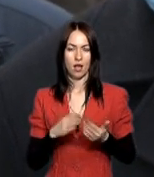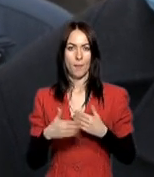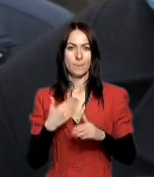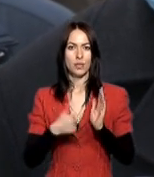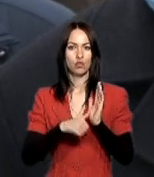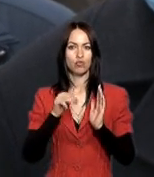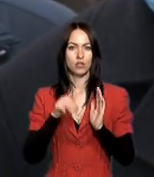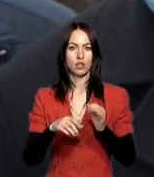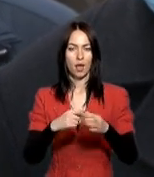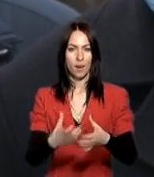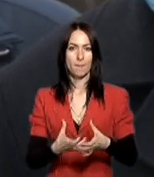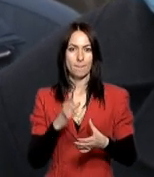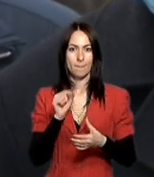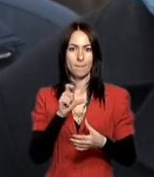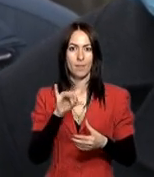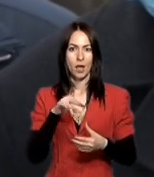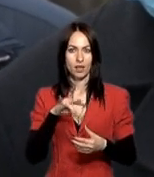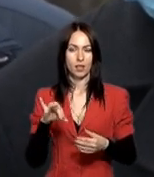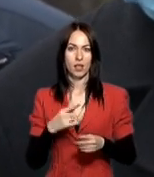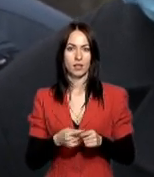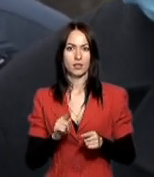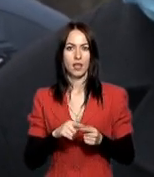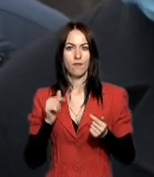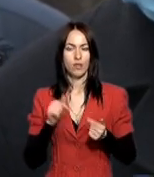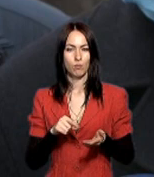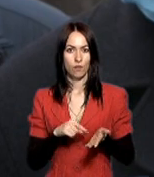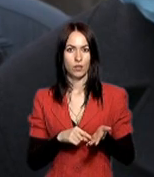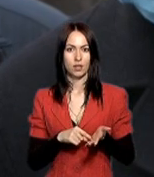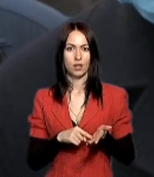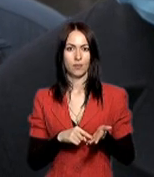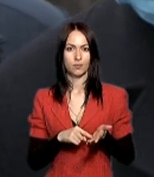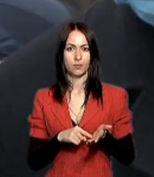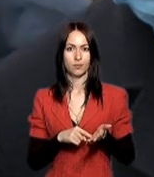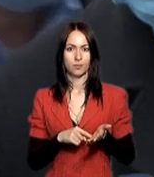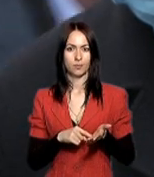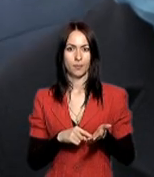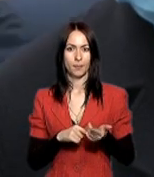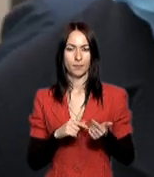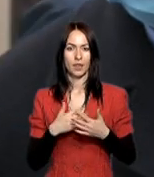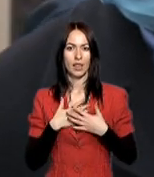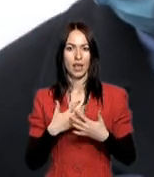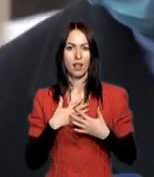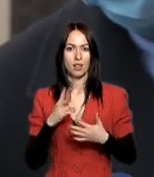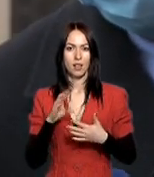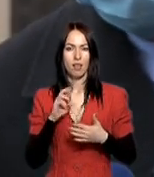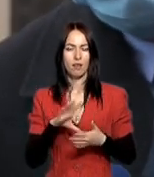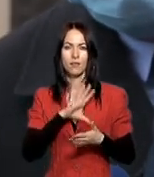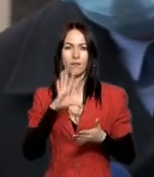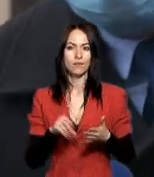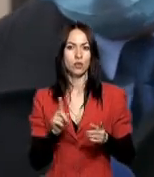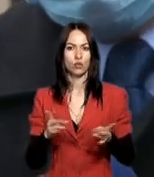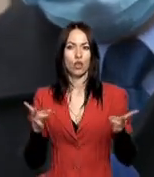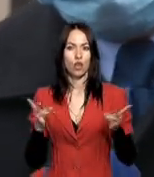тисяч бахіл, це відповідні тут контури дихальні, мішки, дихальні, латексні. Це все те, що необхідно